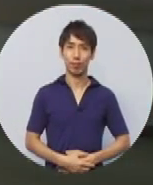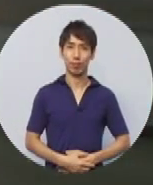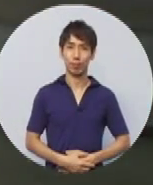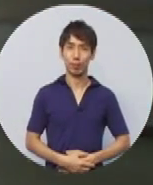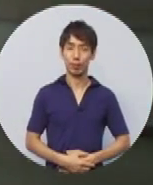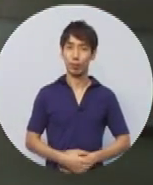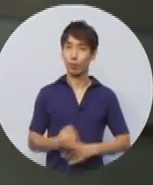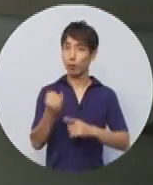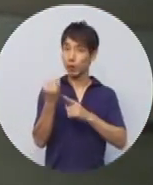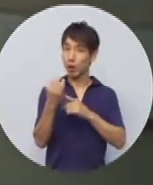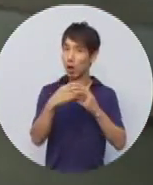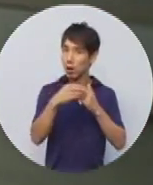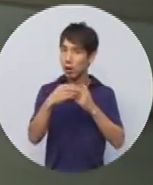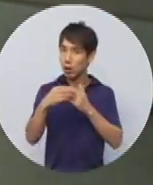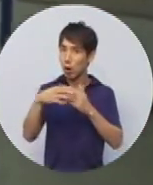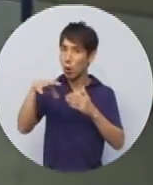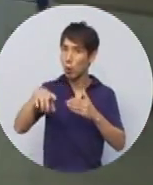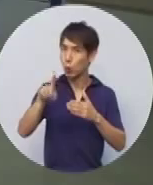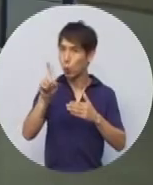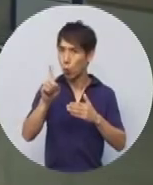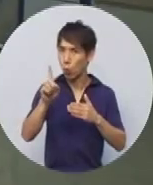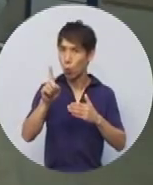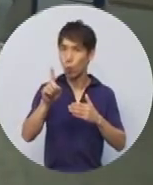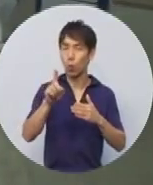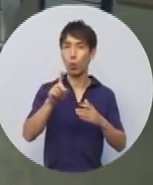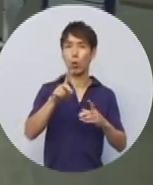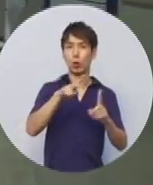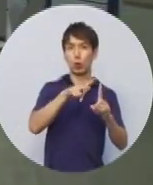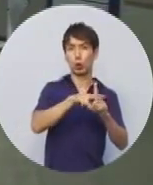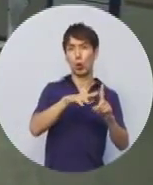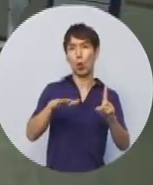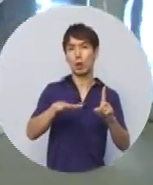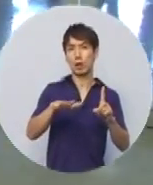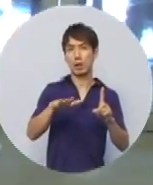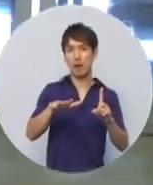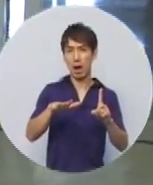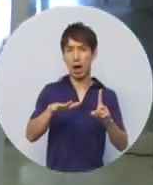角田さんに案内されてやってきたのは小児科病棟。